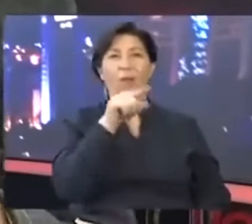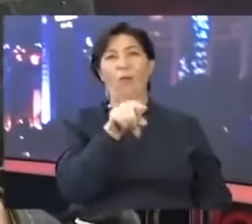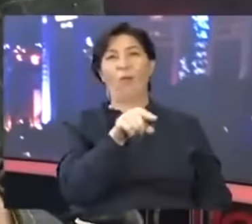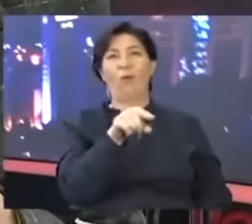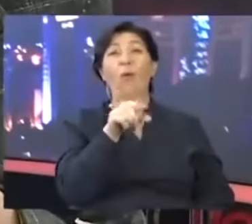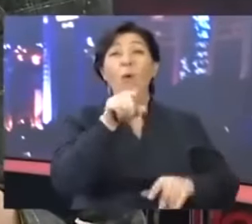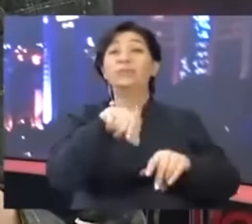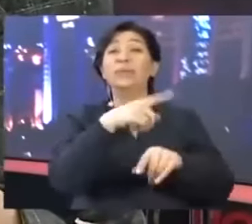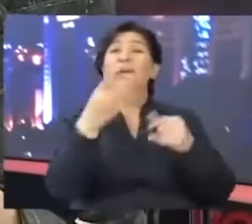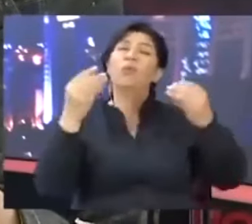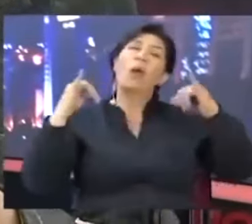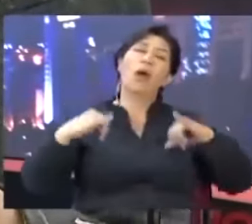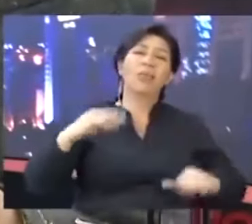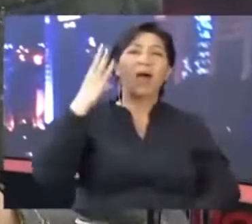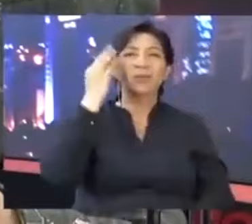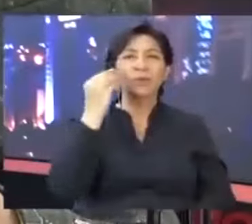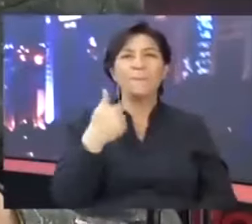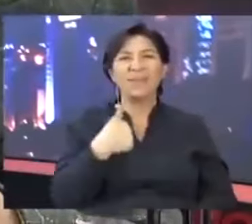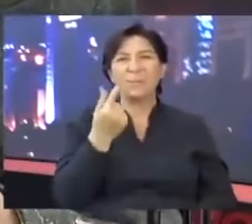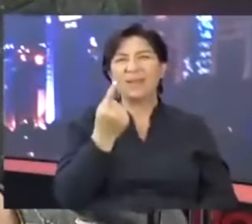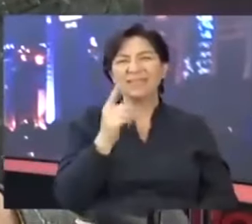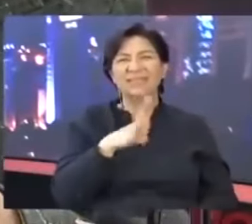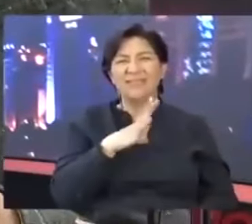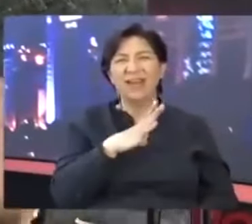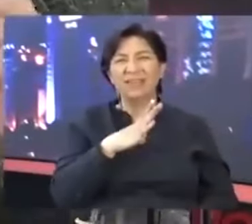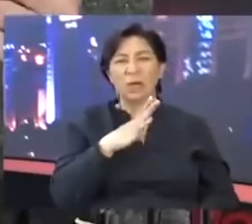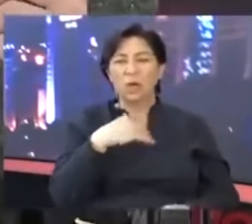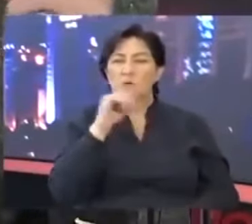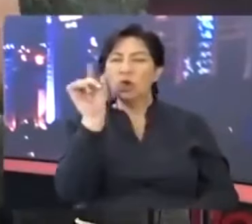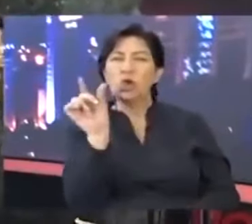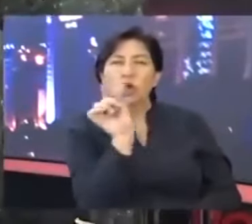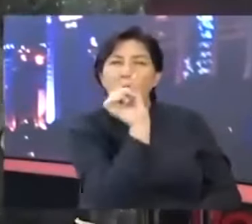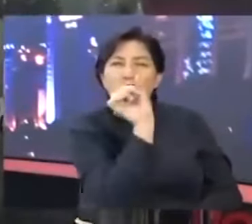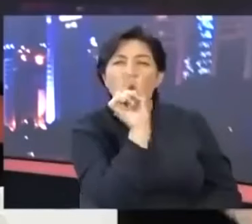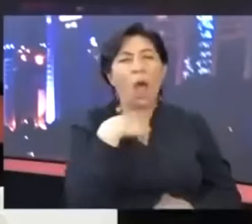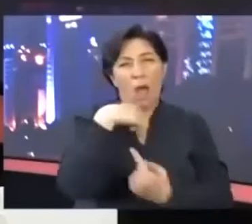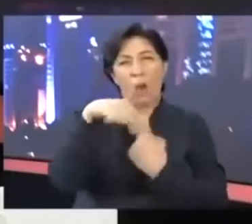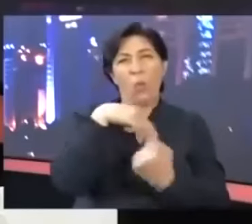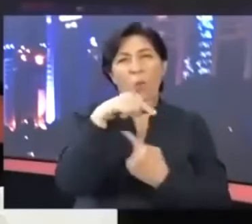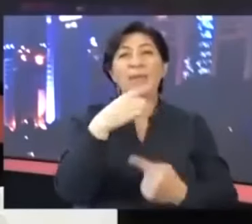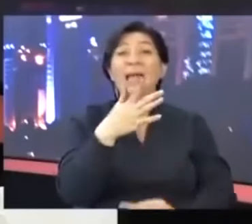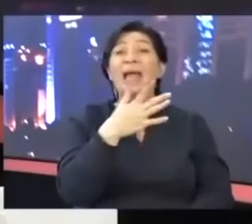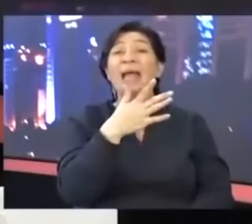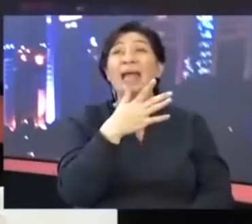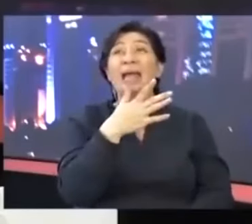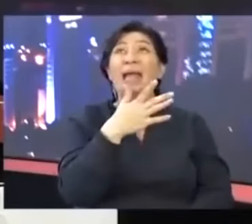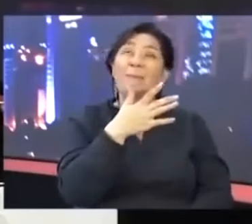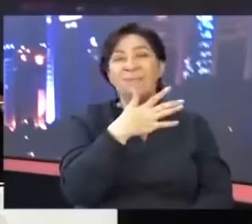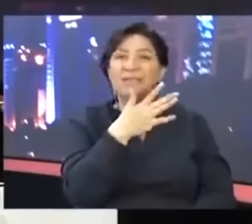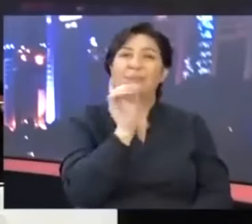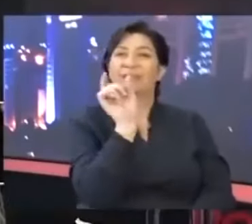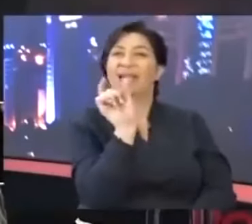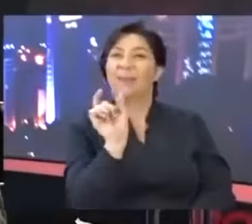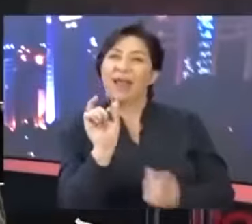çünkü o zaman çok daha rahat anlaşılıyor bende biraz var bu hani bende de kökü arıyorum Yani en azından bildiğim eee